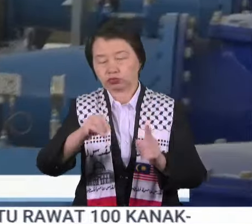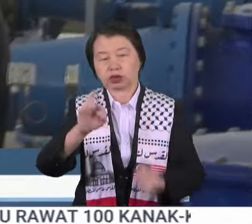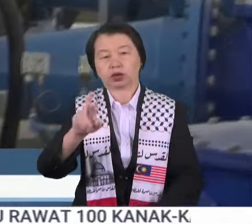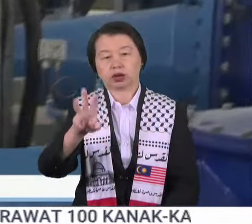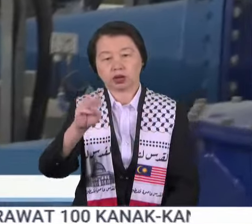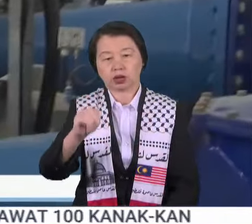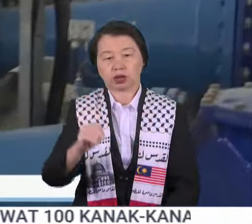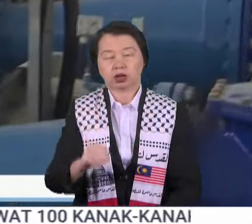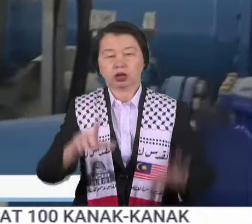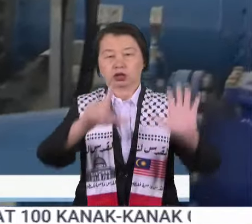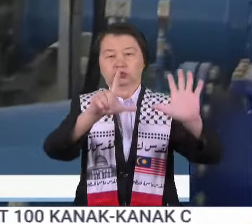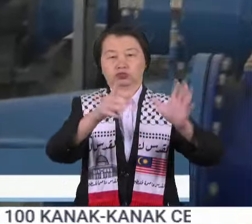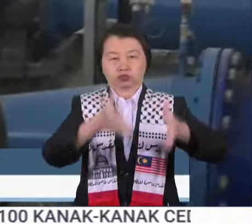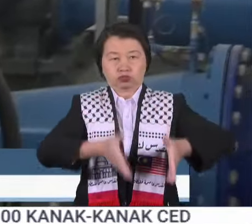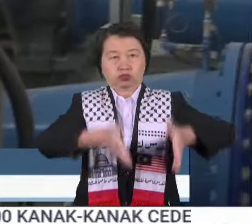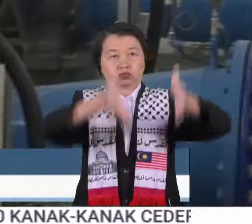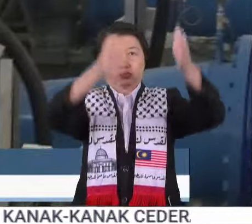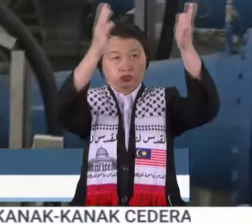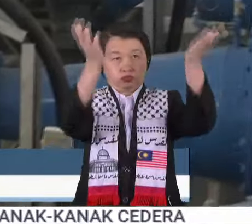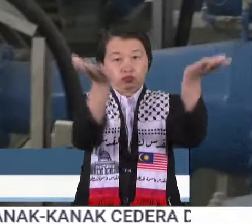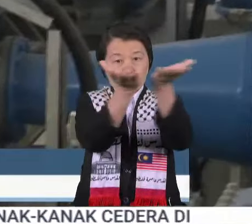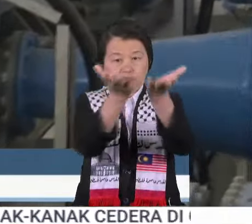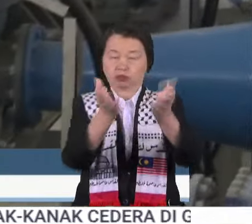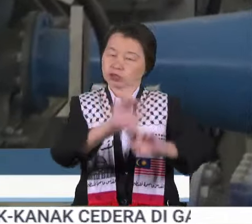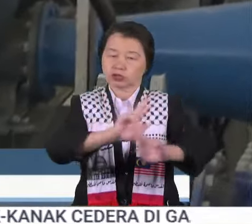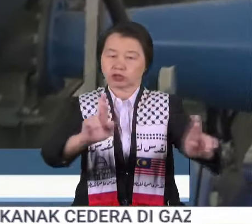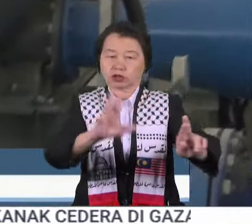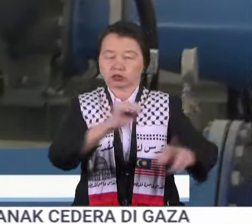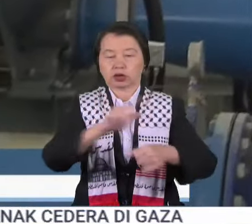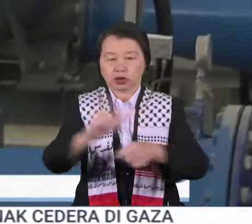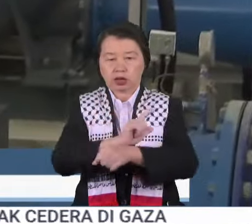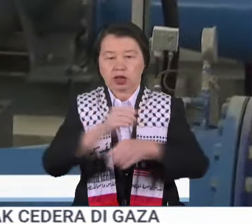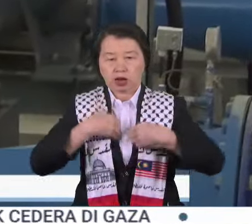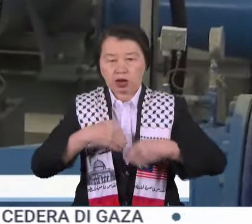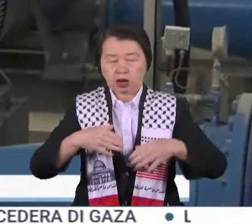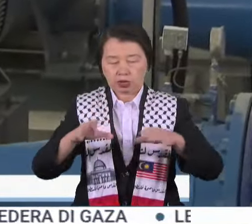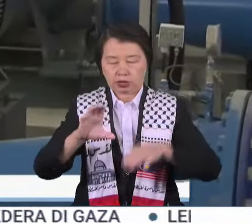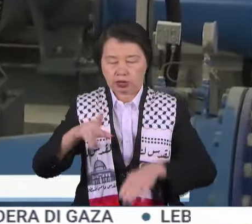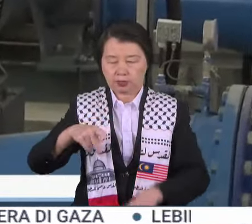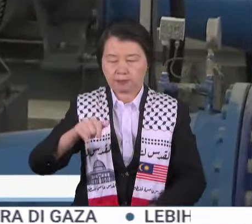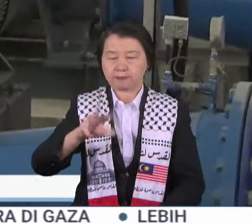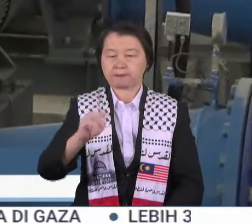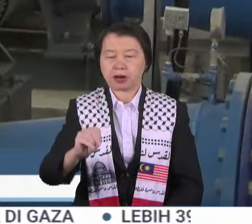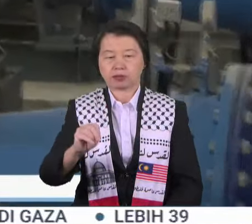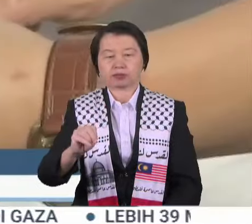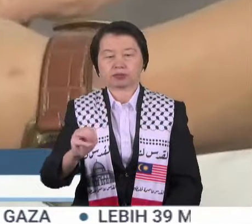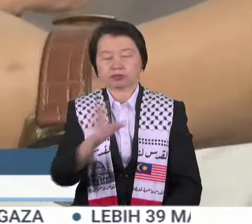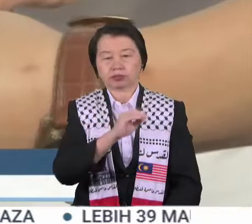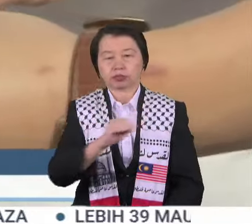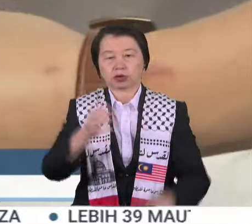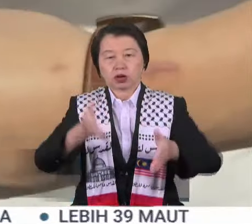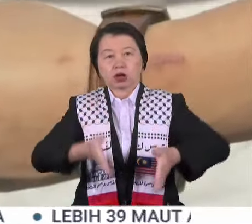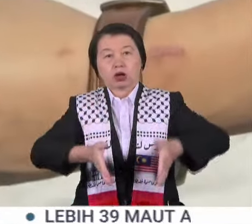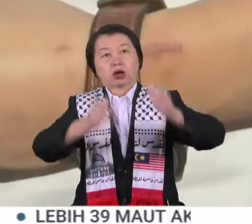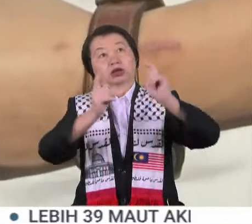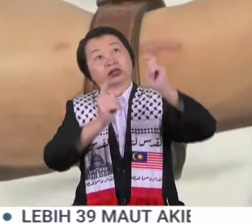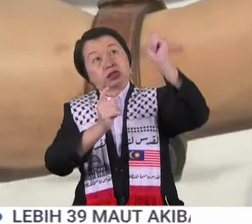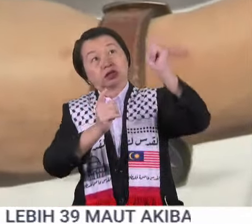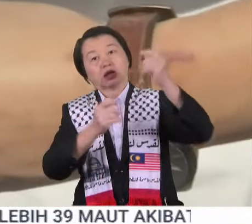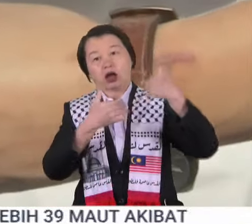itu tu tangki Aras tinggi telah siap dibinailengk PAM pengang arasting